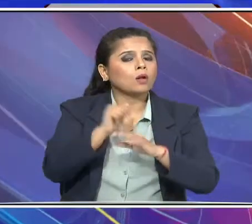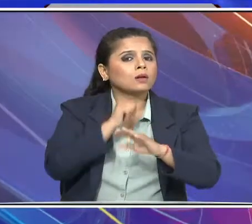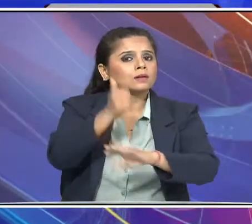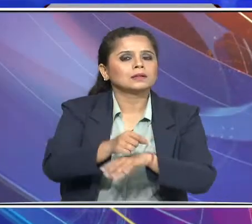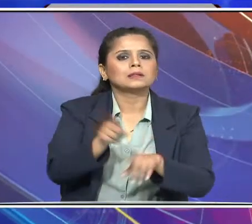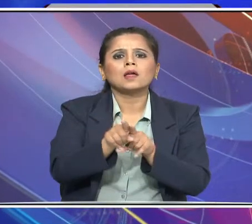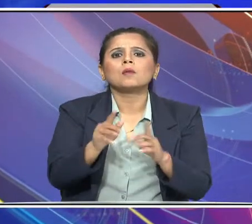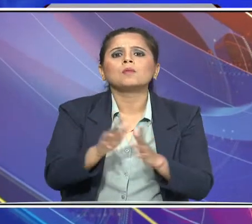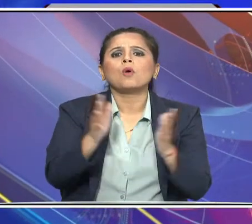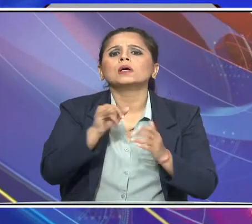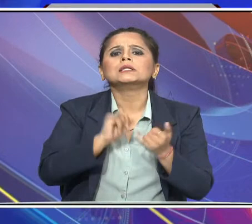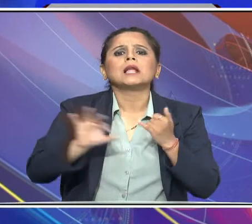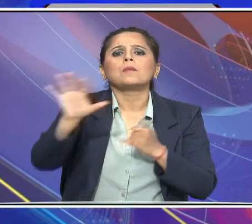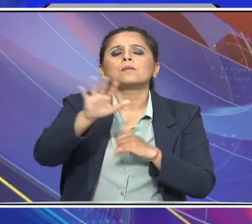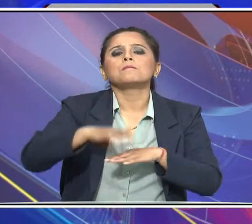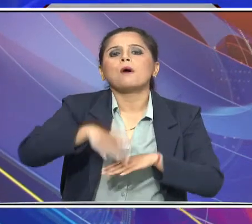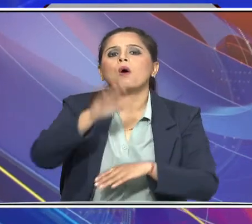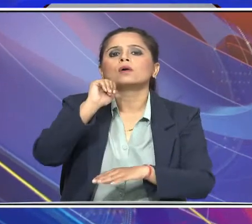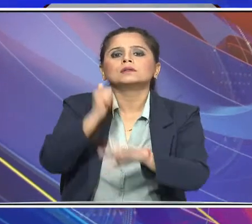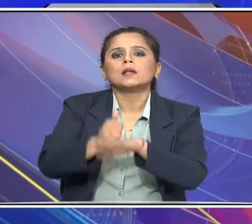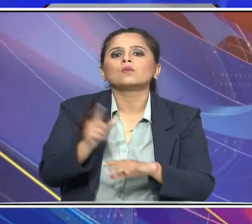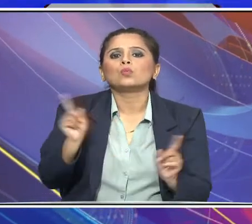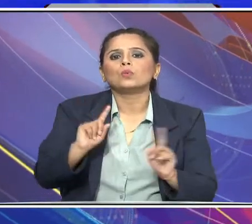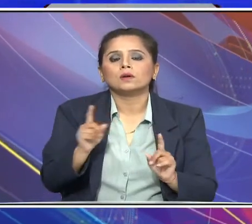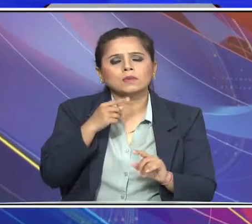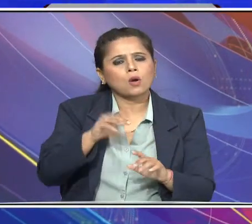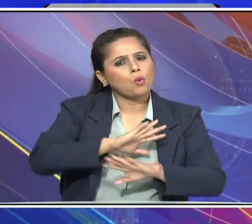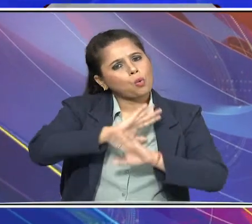कौन से राज्य में इस्टैबलिश्ड होंगे